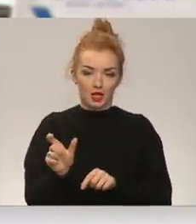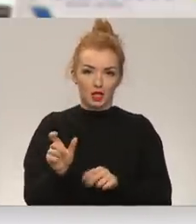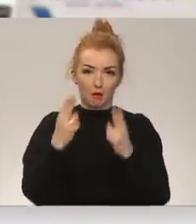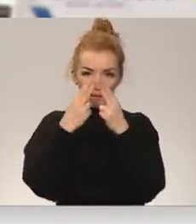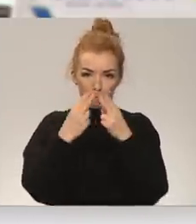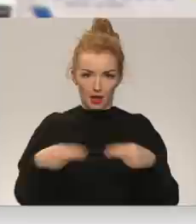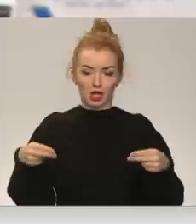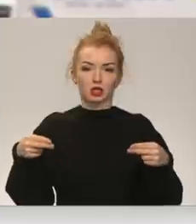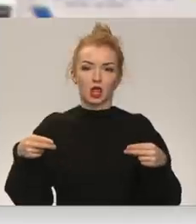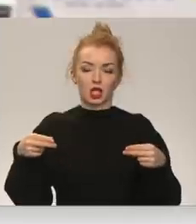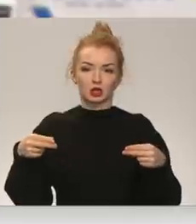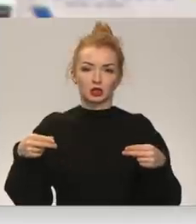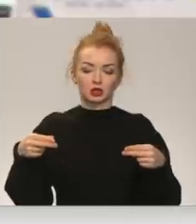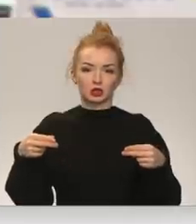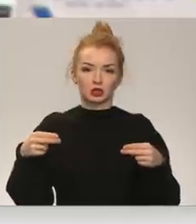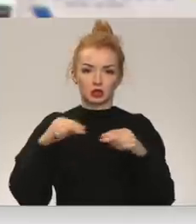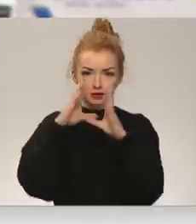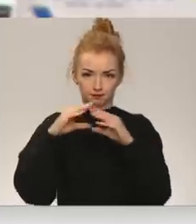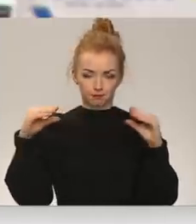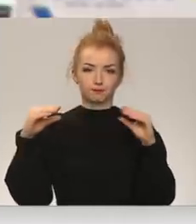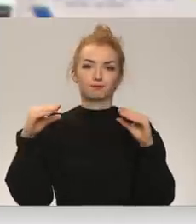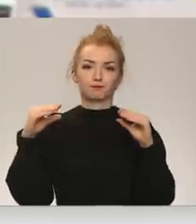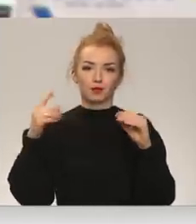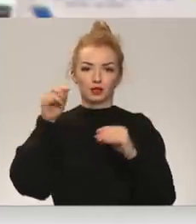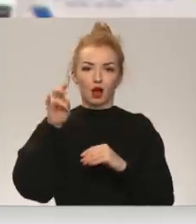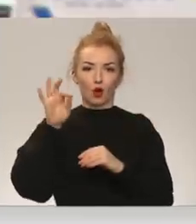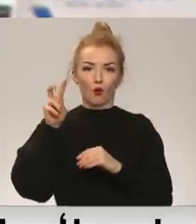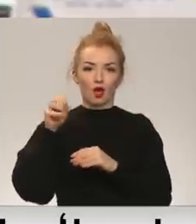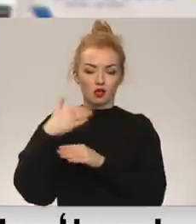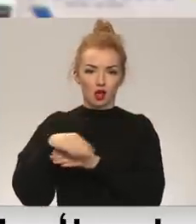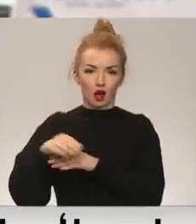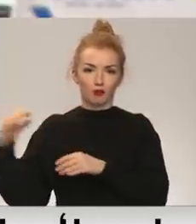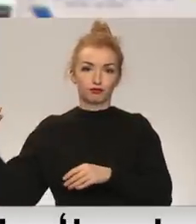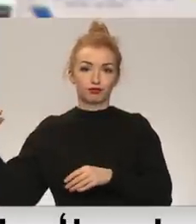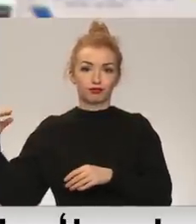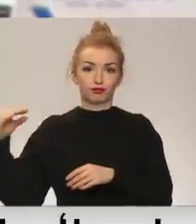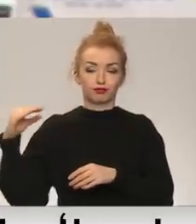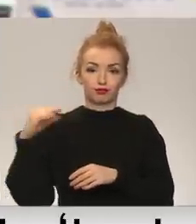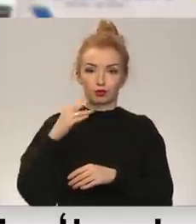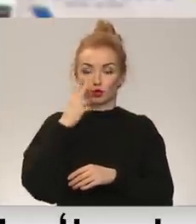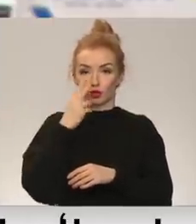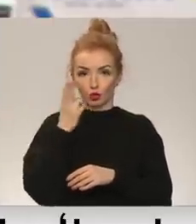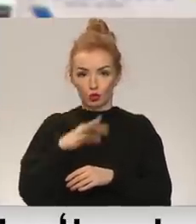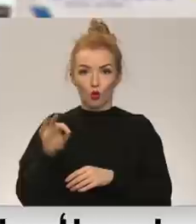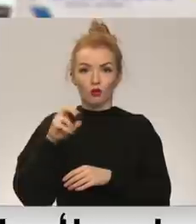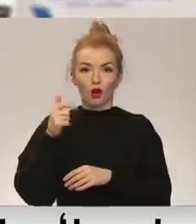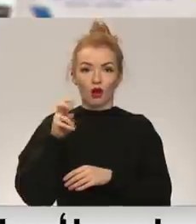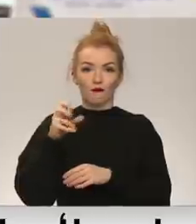Mercedes, kurš vadīja pa Saharovu ielu, virzienā no